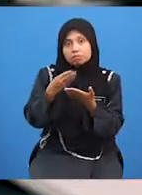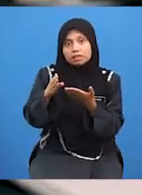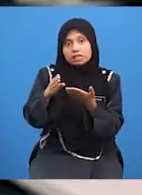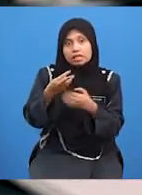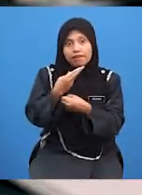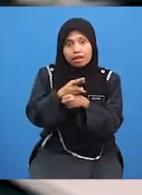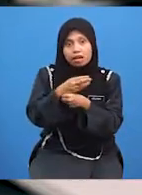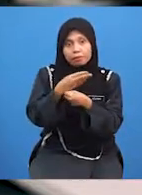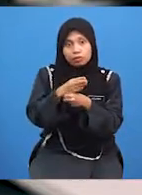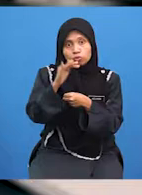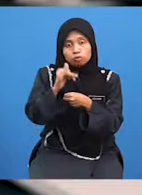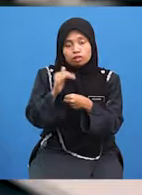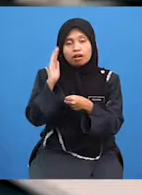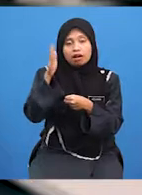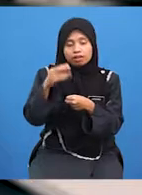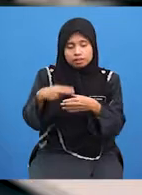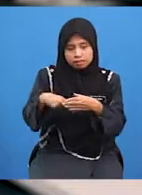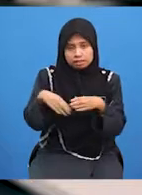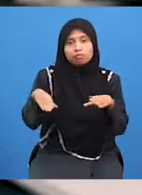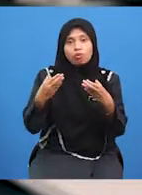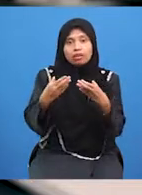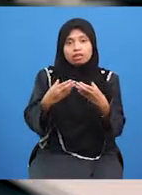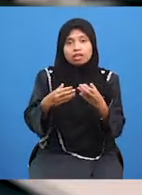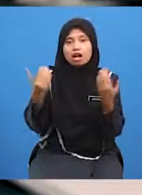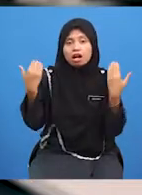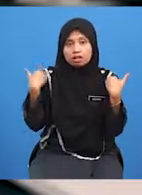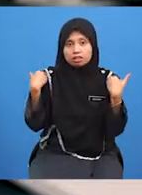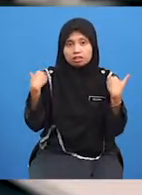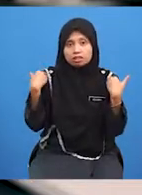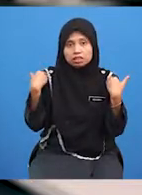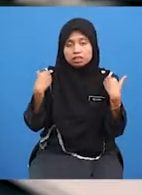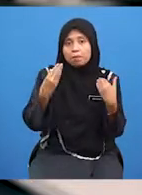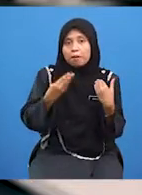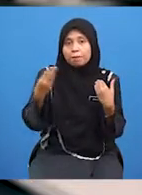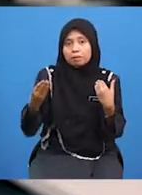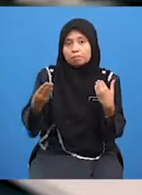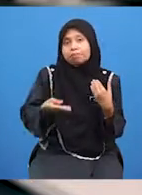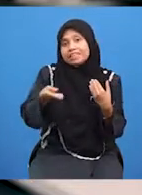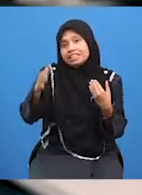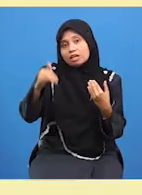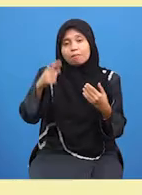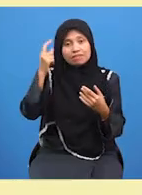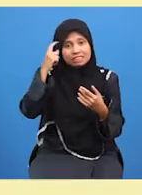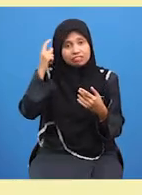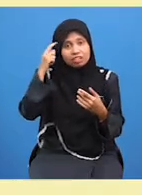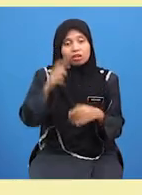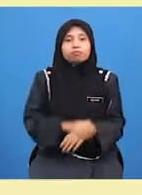bagi reka bentuk produk baharu yang akan dihasilkan, terdapat beberapa perkara yang perlu diambil kira.